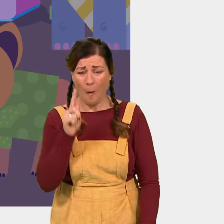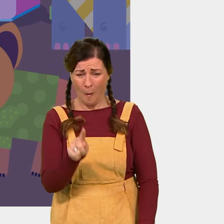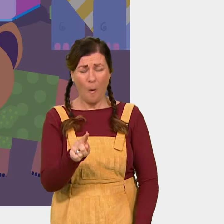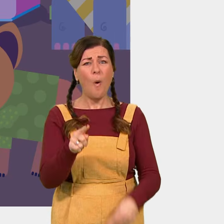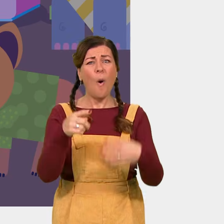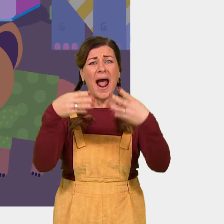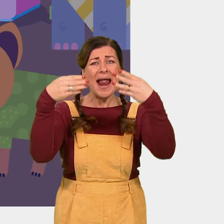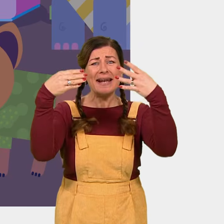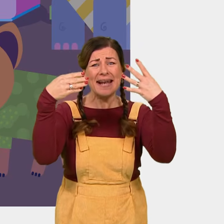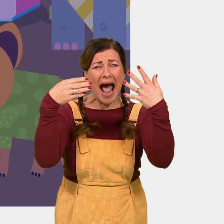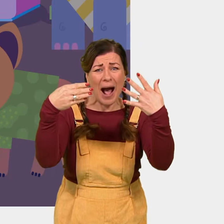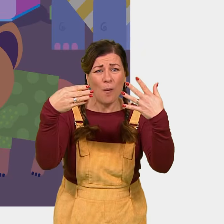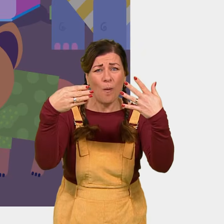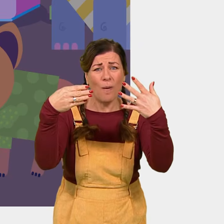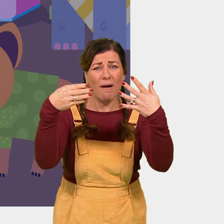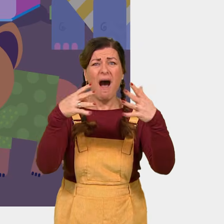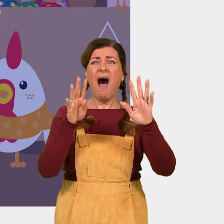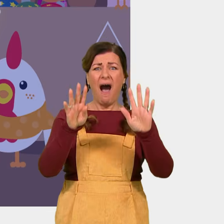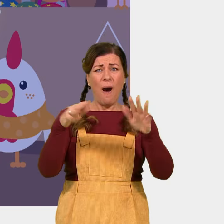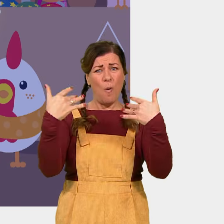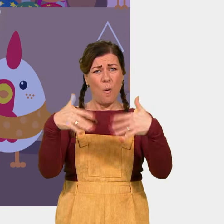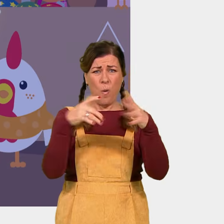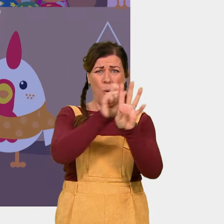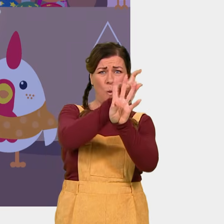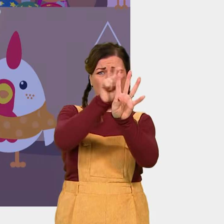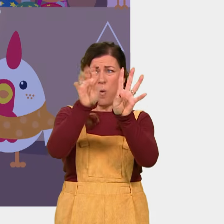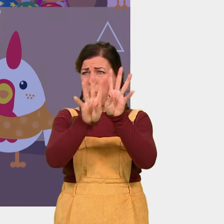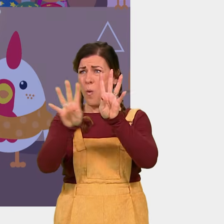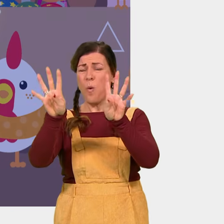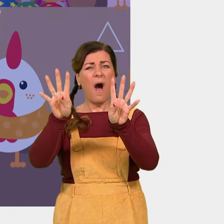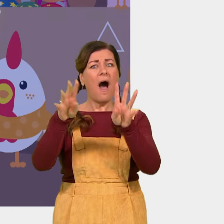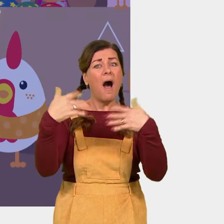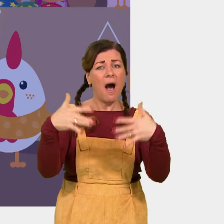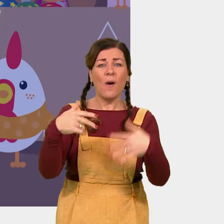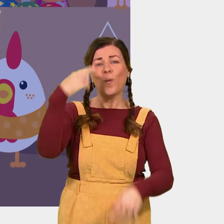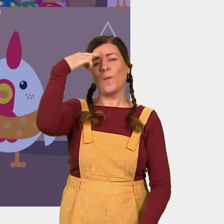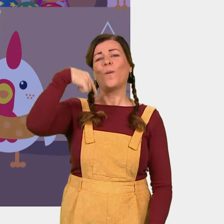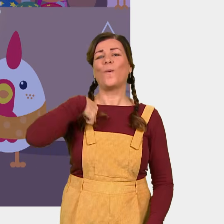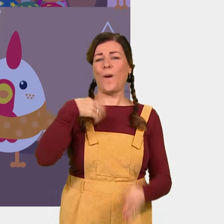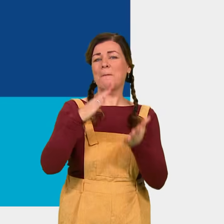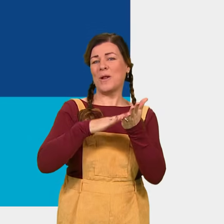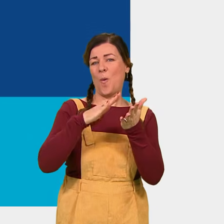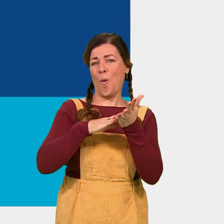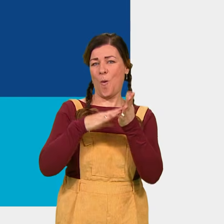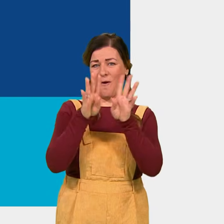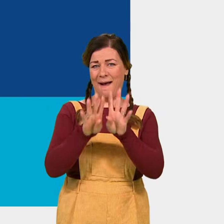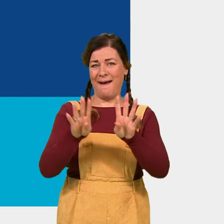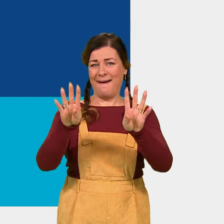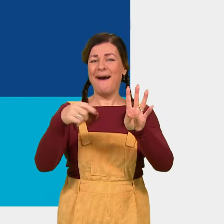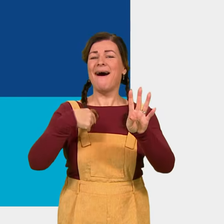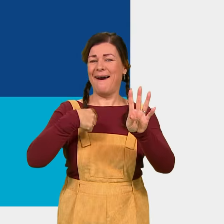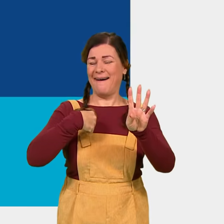9 canwyll o'r blaen, medda Bolgi. Wel, Menora ydw i, medda Miriam,